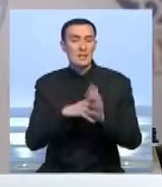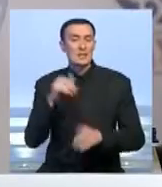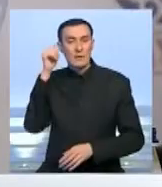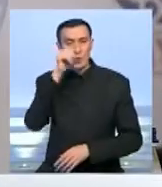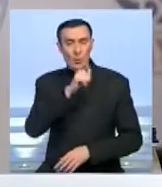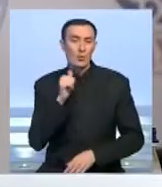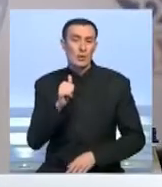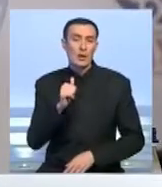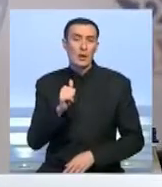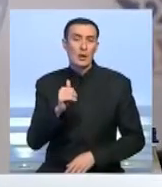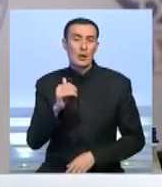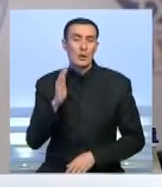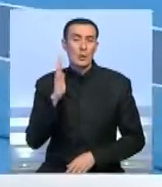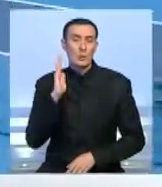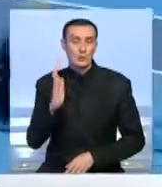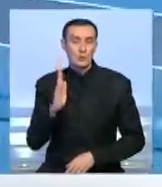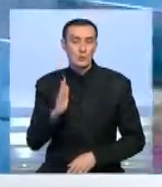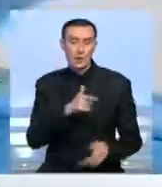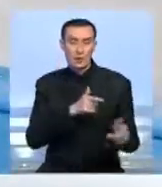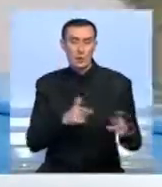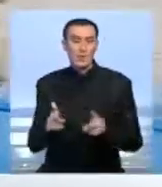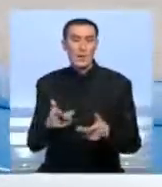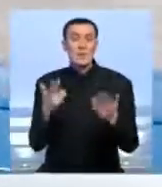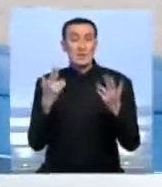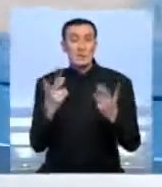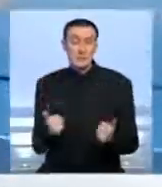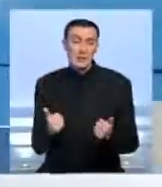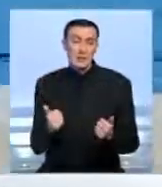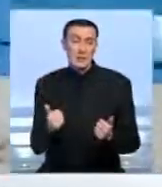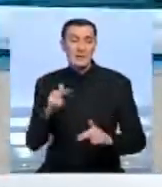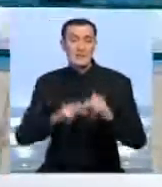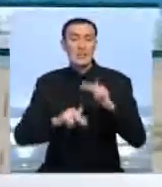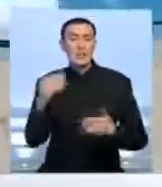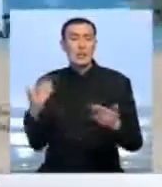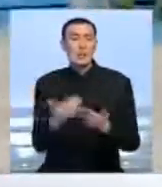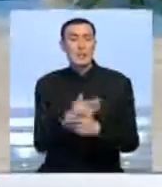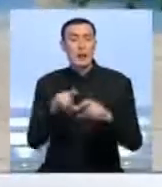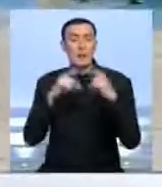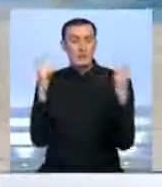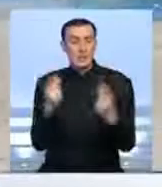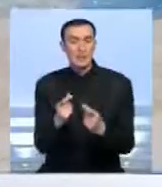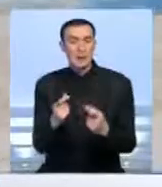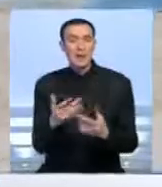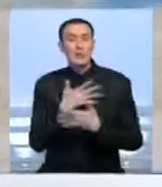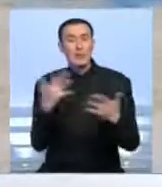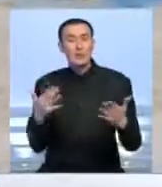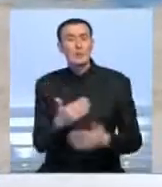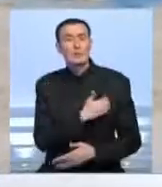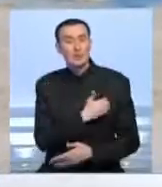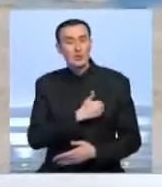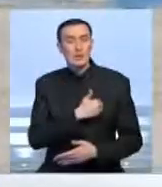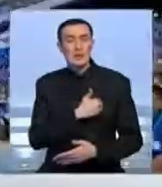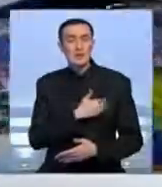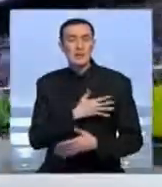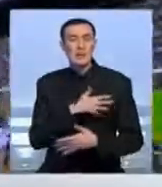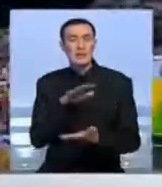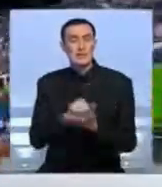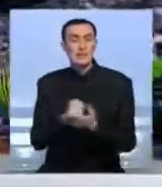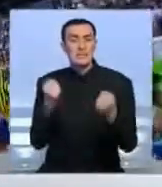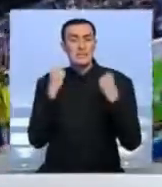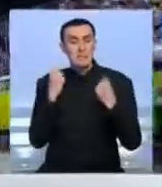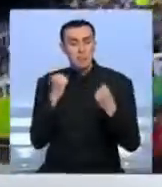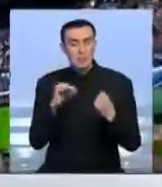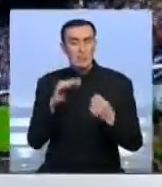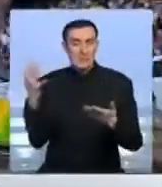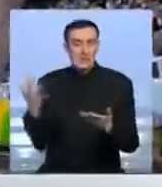он точно войдет в строй. Несомненно, возведение нового объекта привлечет еще больше желающих профессионально заниматься спортом